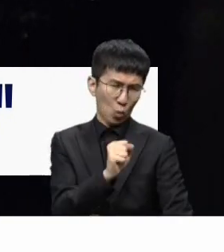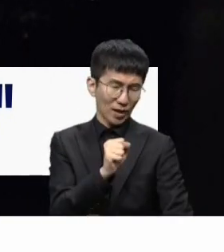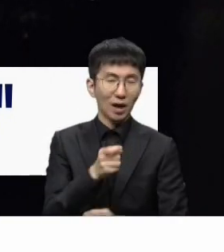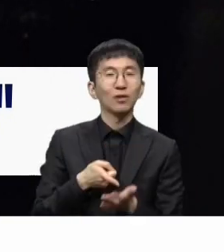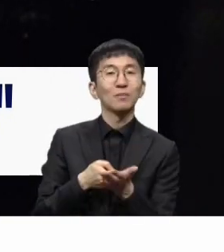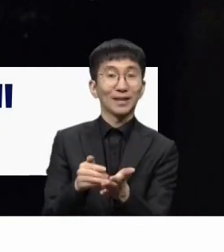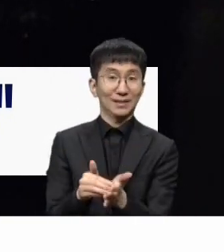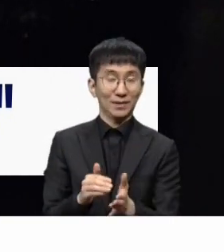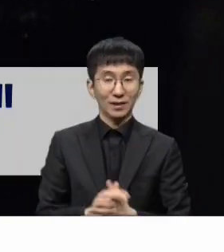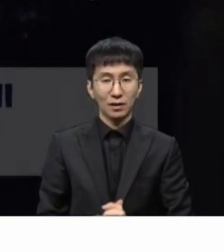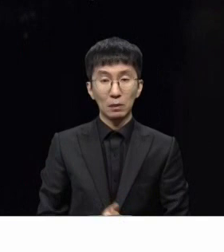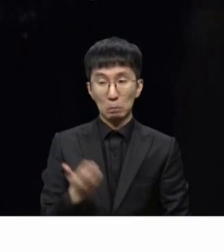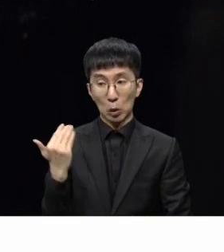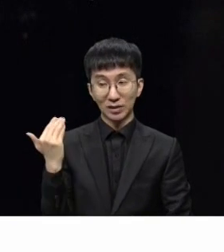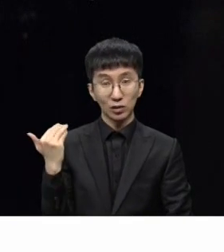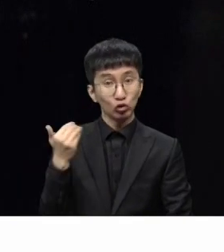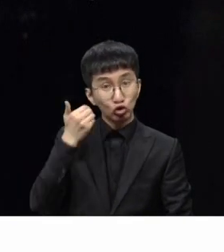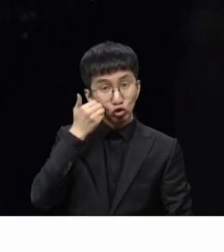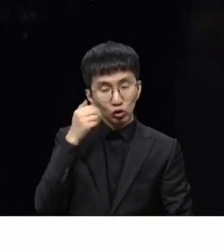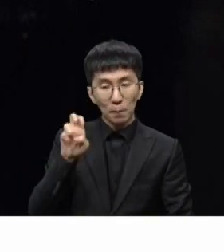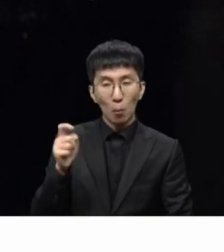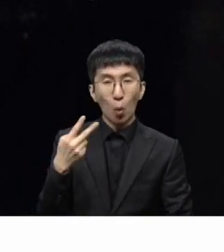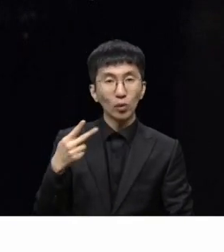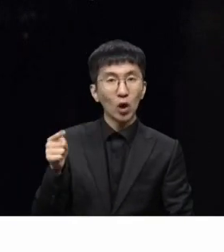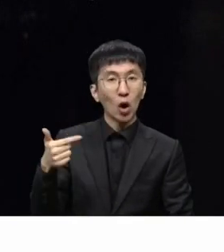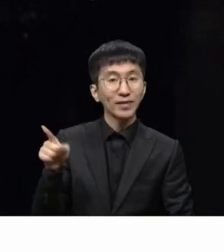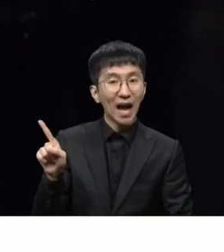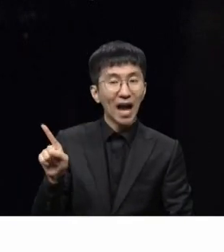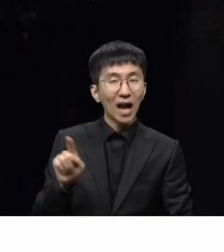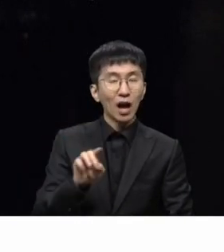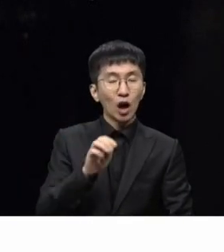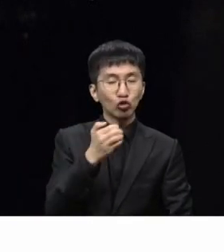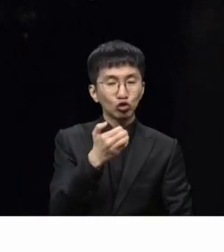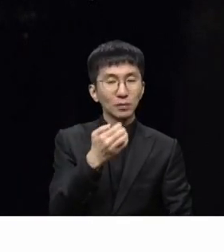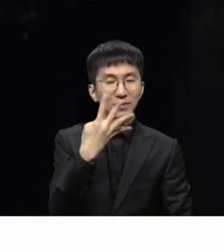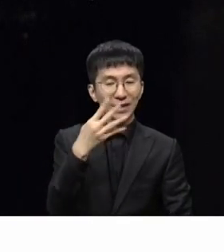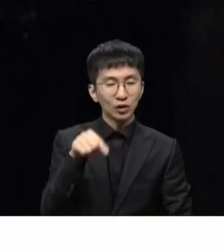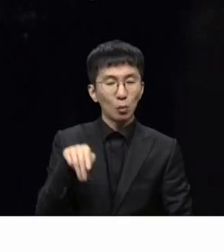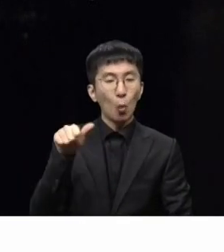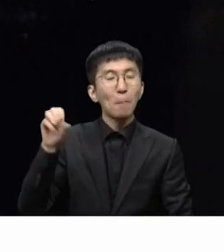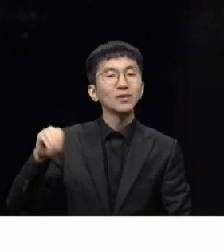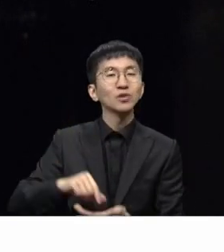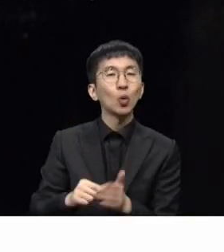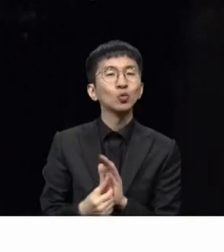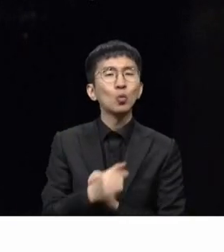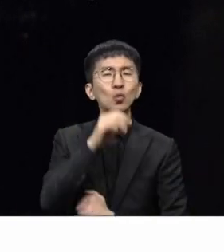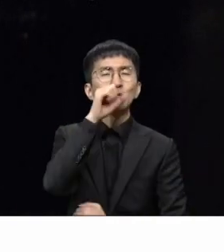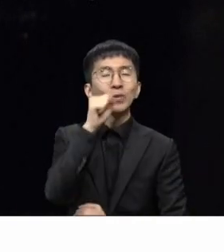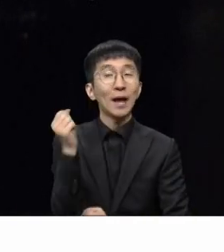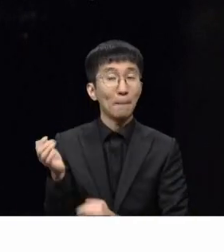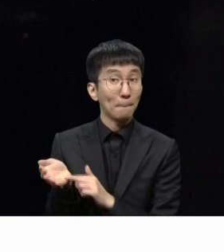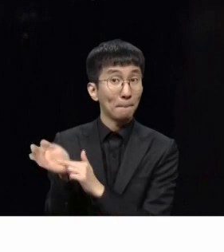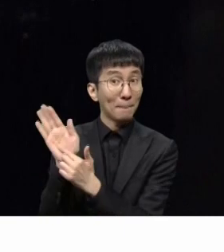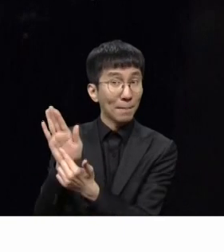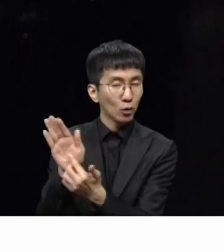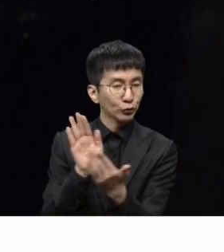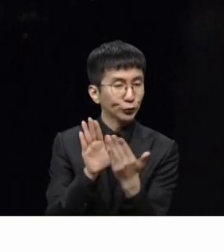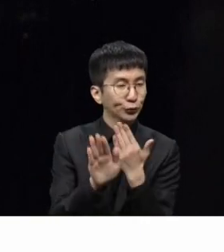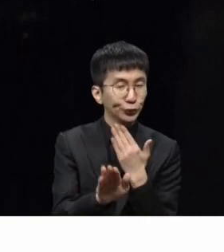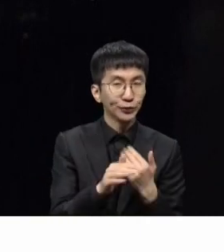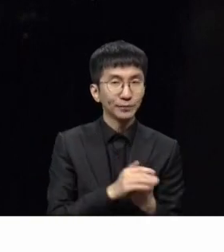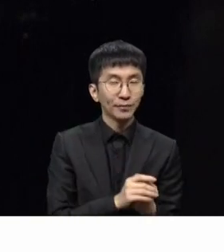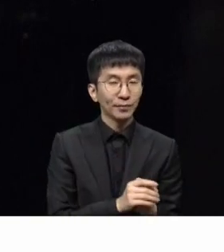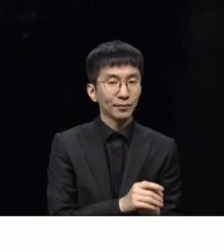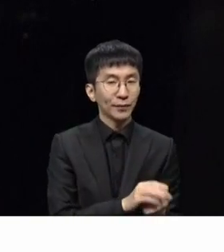올라갔다는 겁니다. 며칠 전 경쟁사인 모더나가 예방률 94.5%의 백신을 개발했다고 발표한 뒤 다시